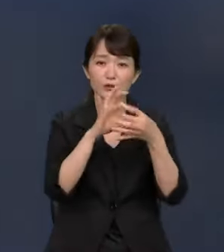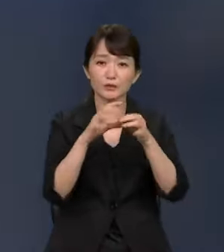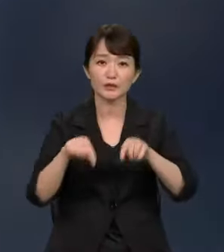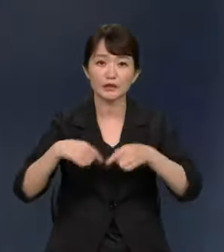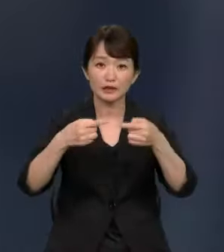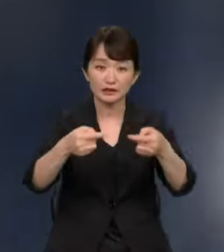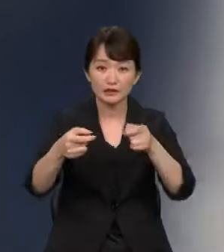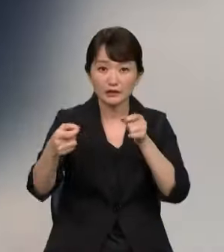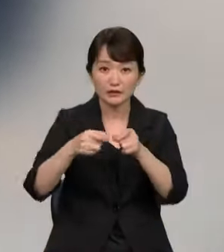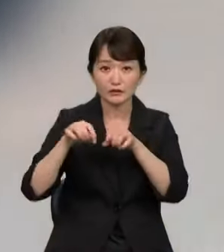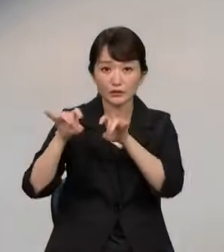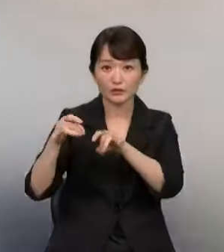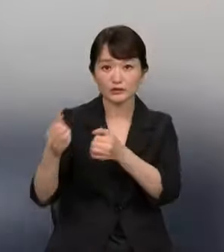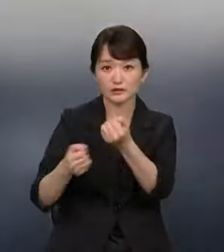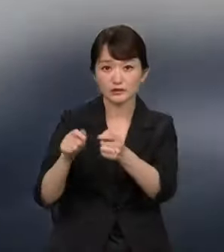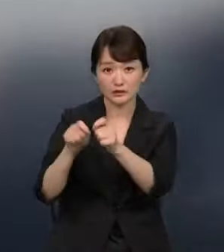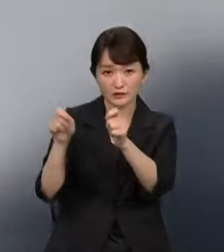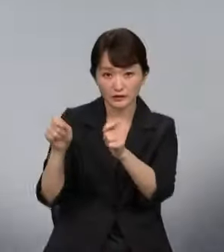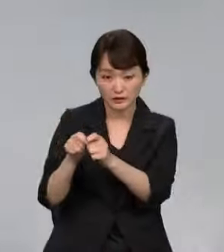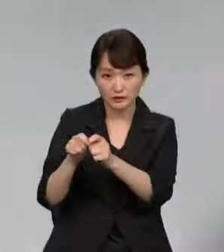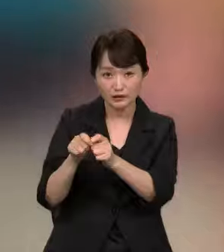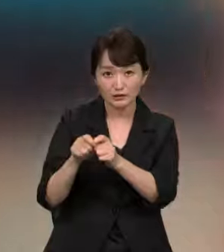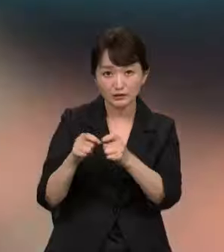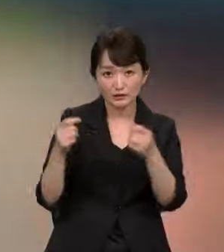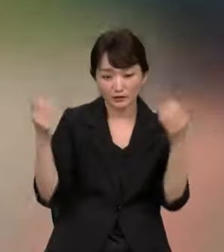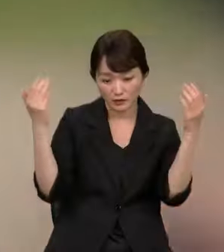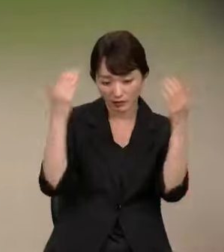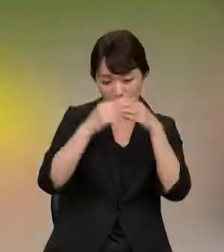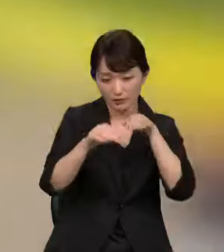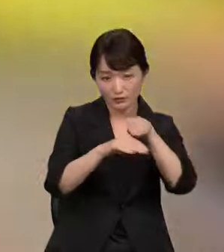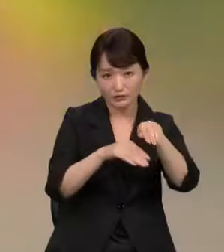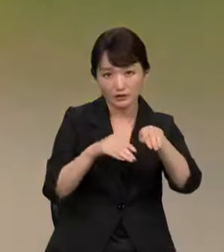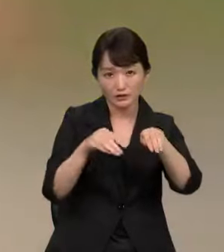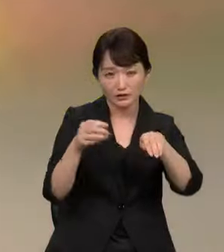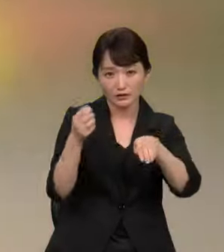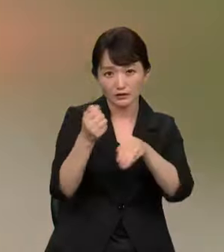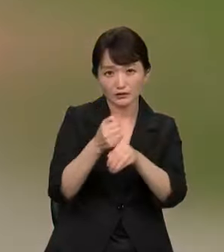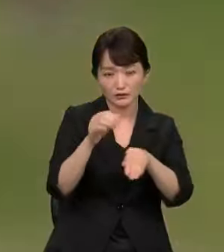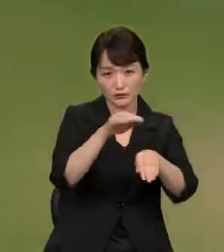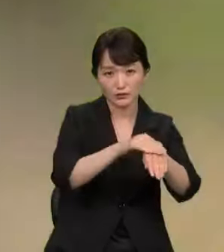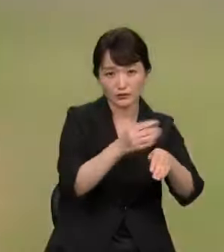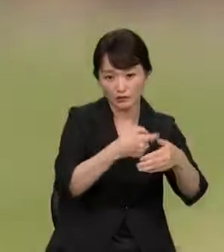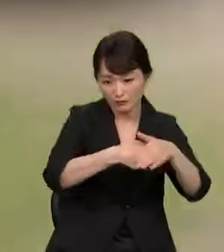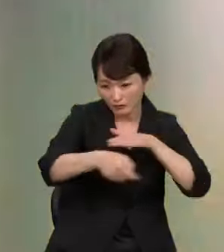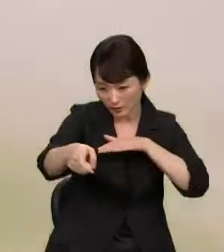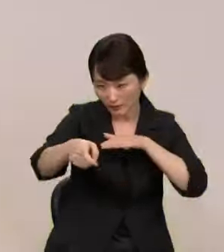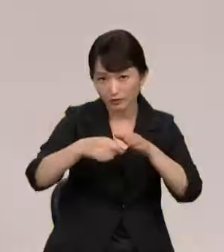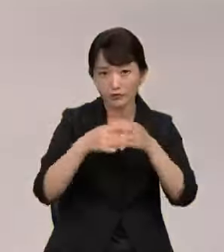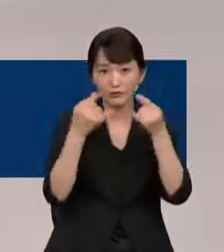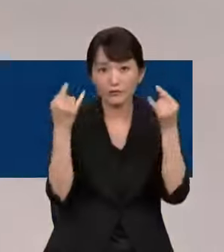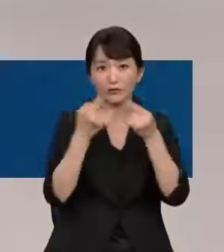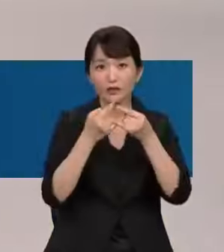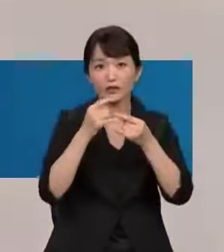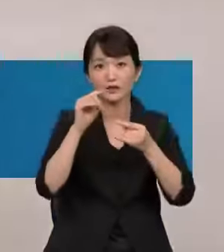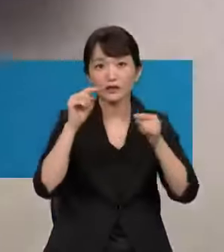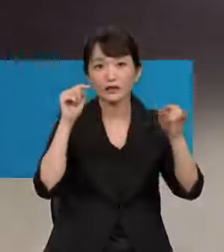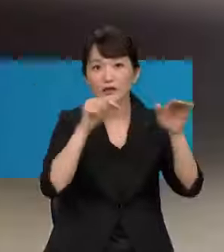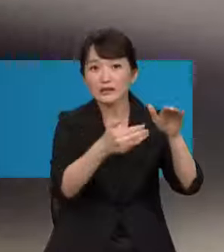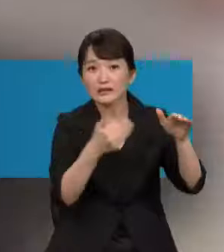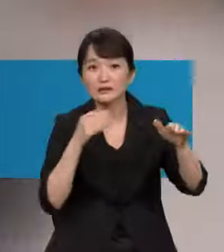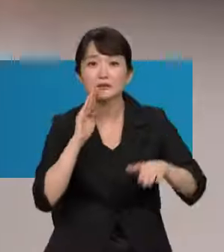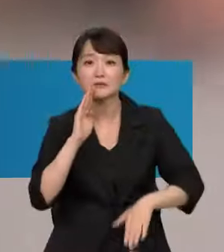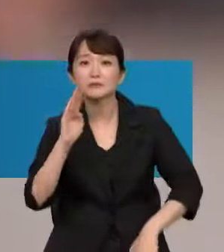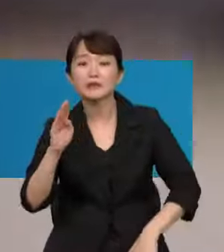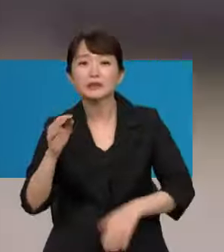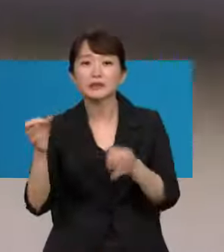앞둔 호주 사이클 대표팀은 잠새 차에 놓아둔 짐을 모두 도둑 맞았습니다 파리로 들어가기 전 벨기에 브리 셀에서